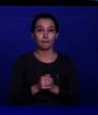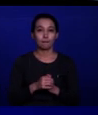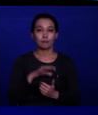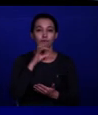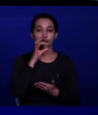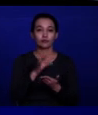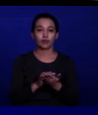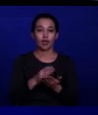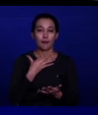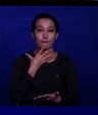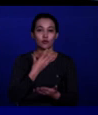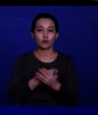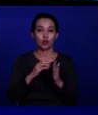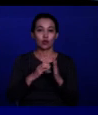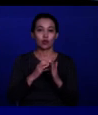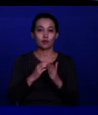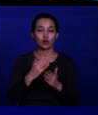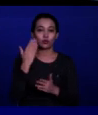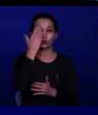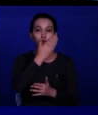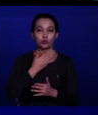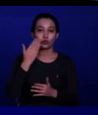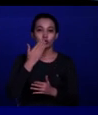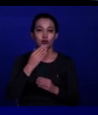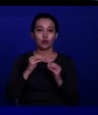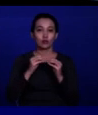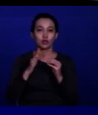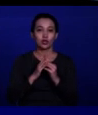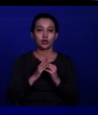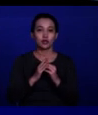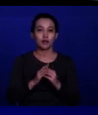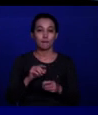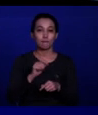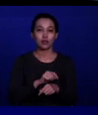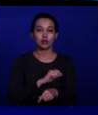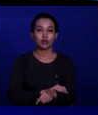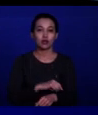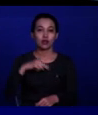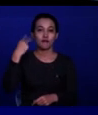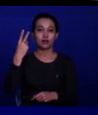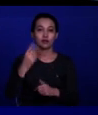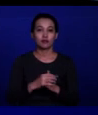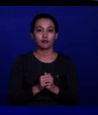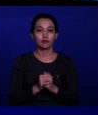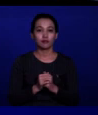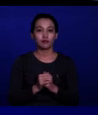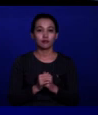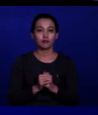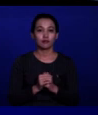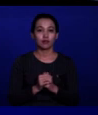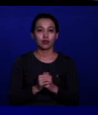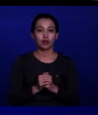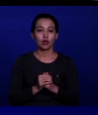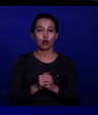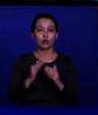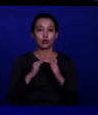Javob: xonamning yuzi 15 metr kvadratga teng. Bolajonlar, siz ham topshiriqni xuddi